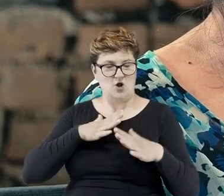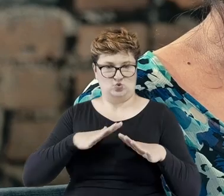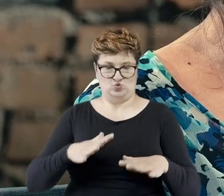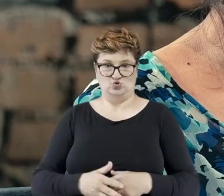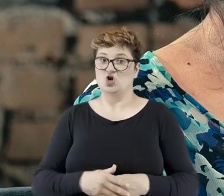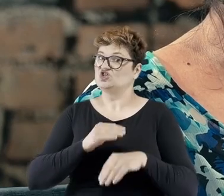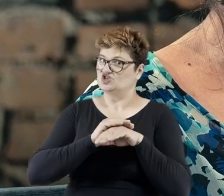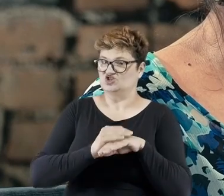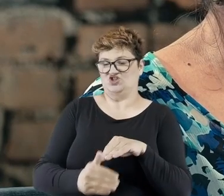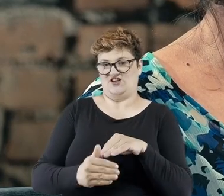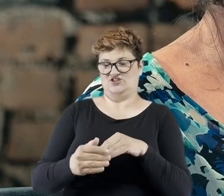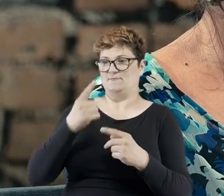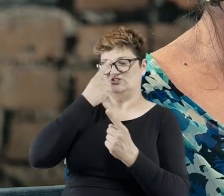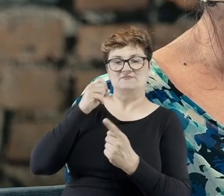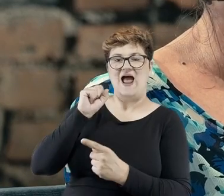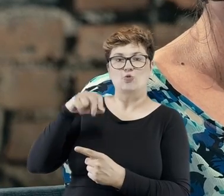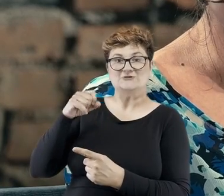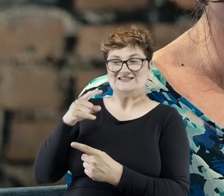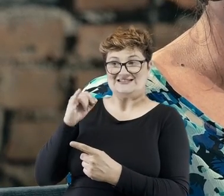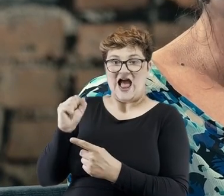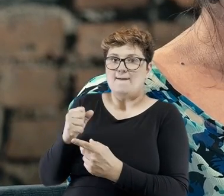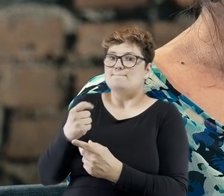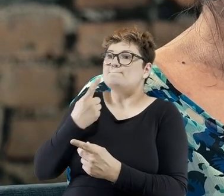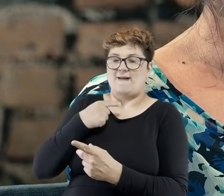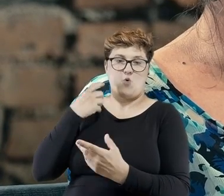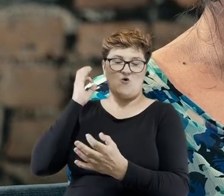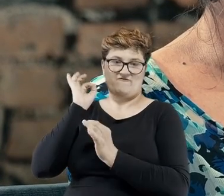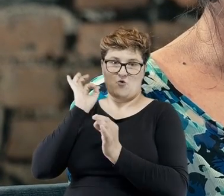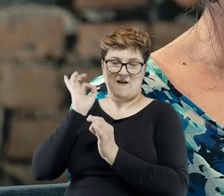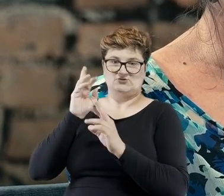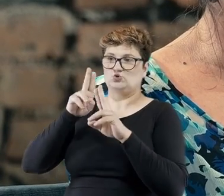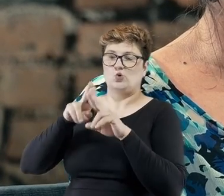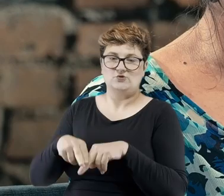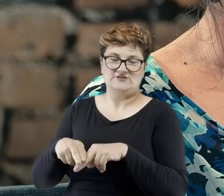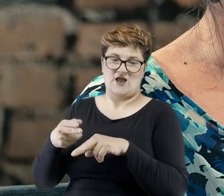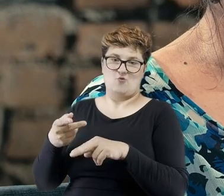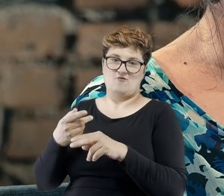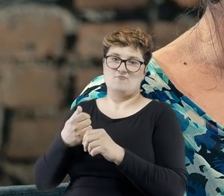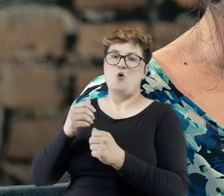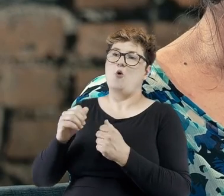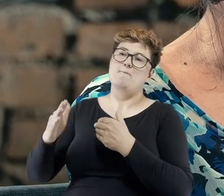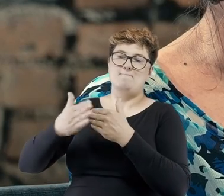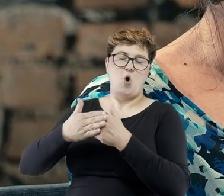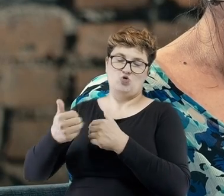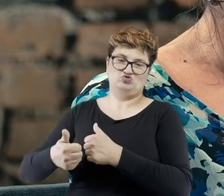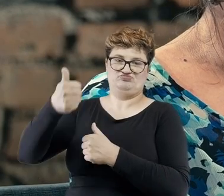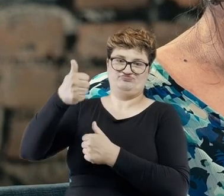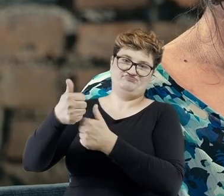kiedy myślimy o Stefanii Augustyńskiej, o której, tak jak mówię, mało wiadomo, bo pozostaje pod jakby cieniem, w cieniu